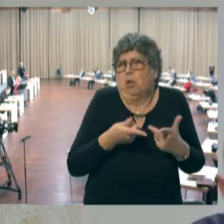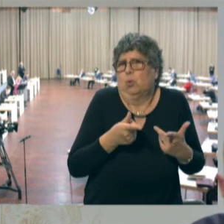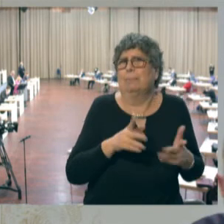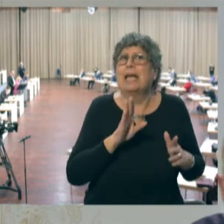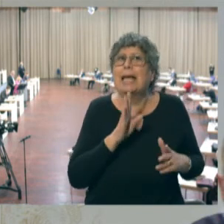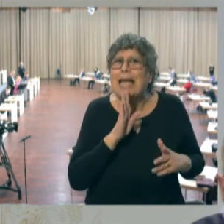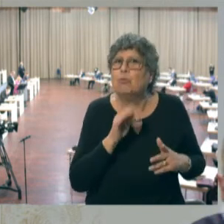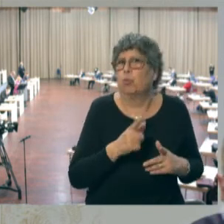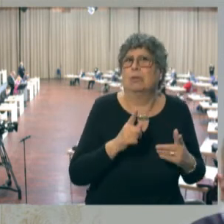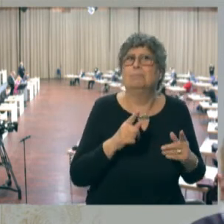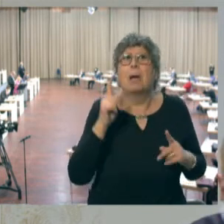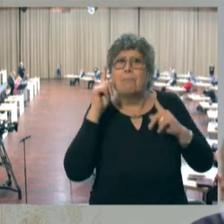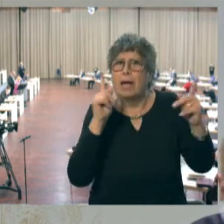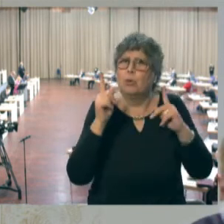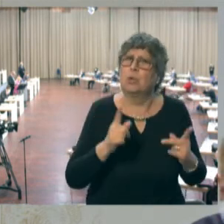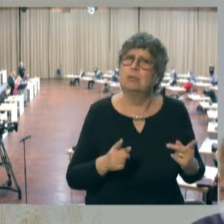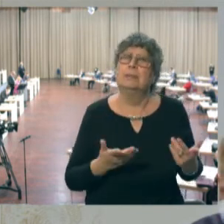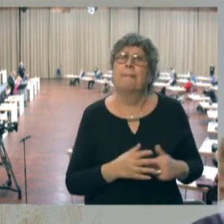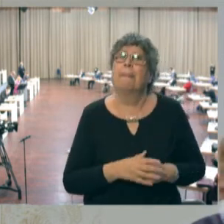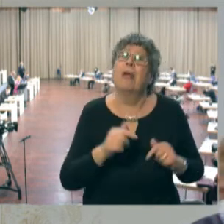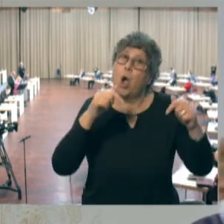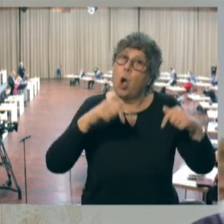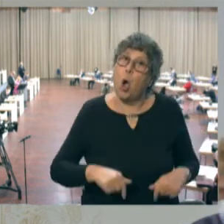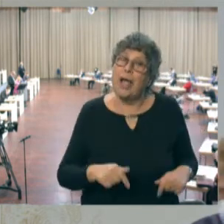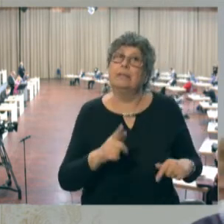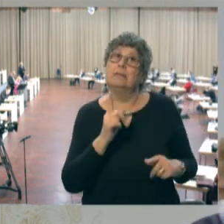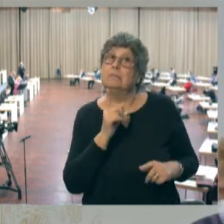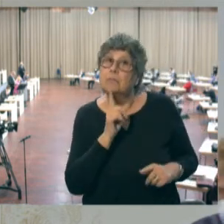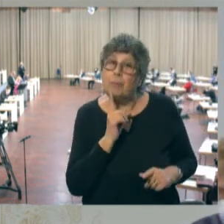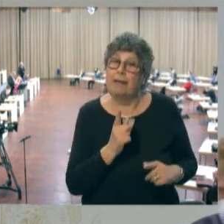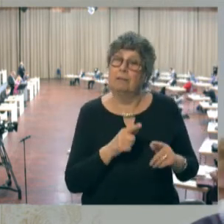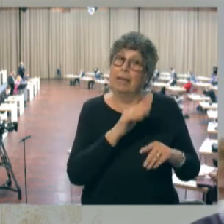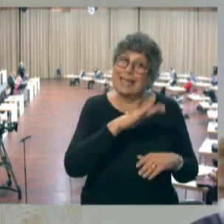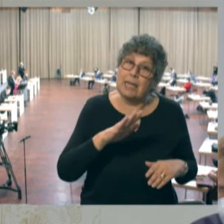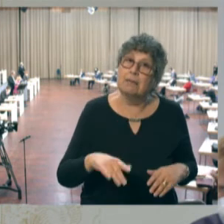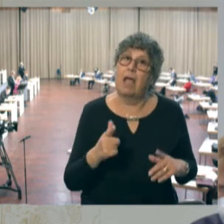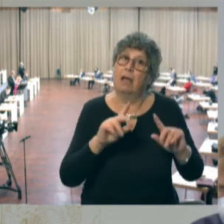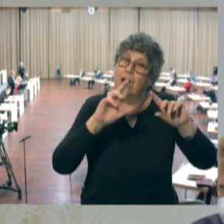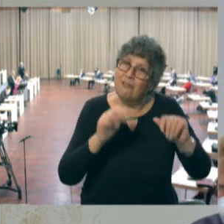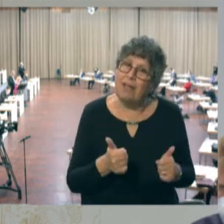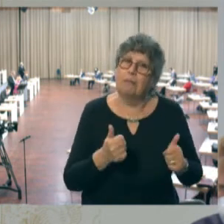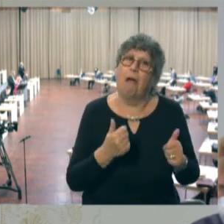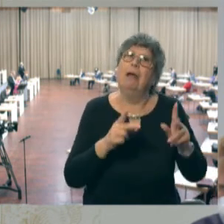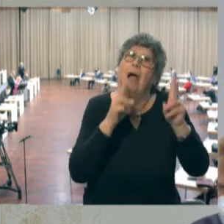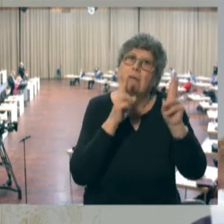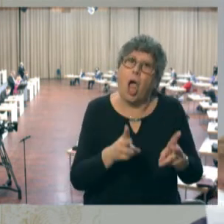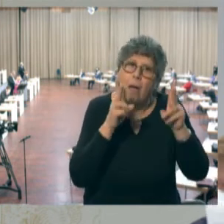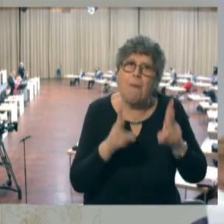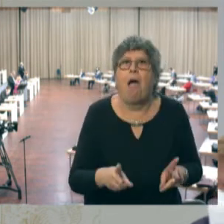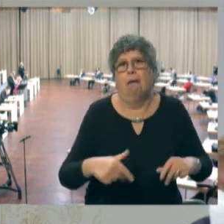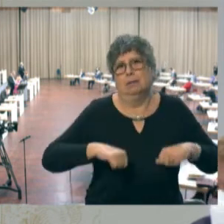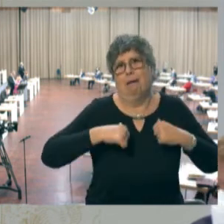große Einigkeit. Meine sehr verehrten Damen und Herren, heute geht es darum, dass Kinder wieder einen geregelten Alltag